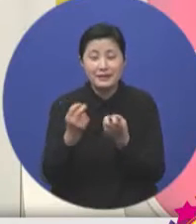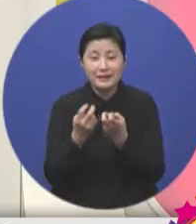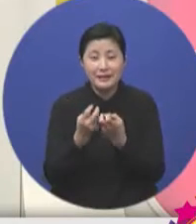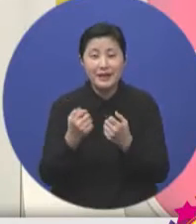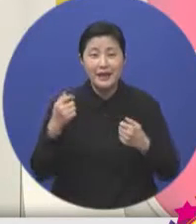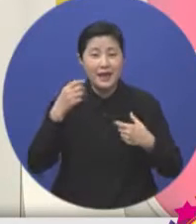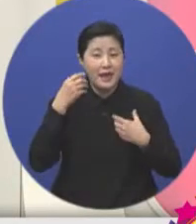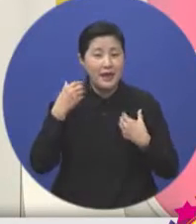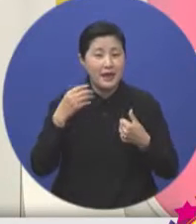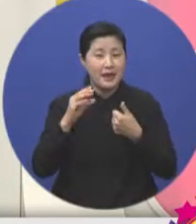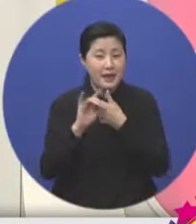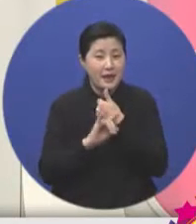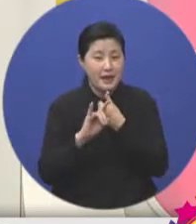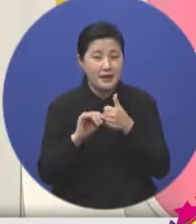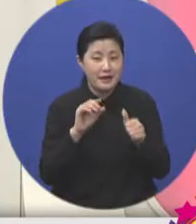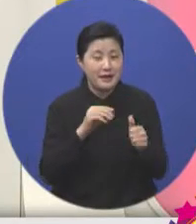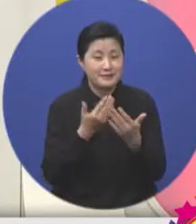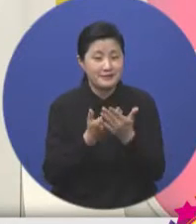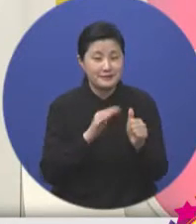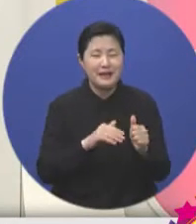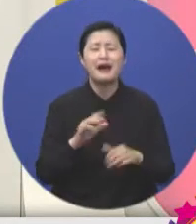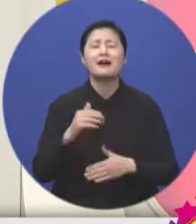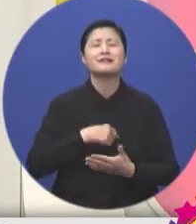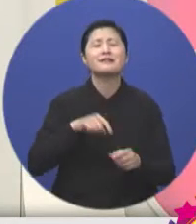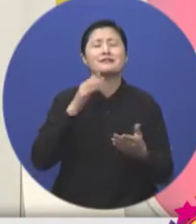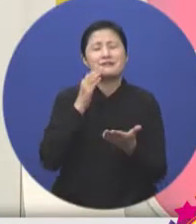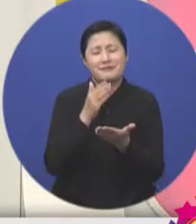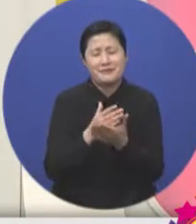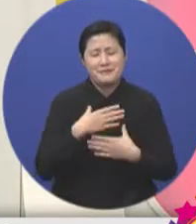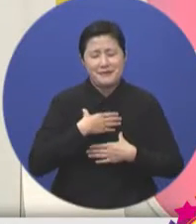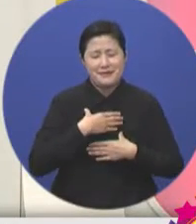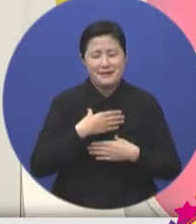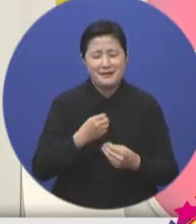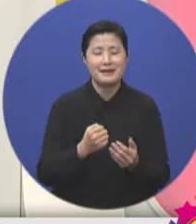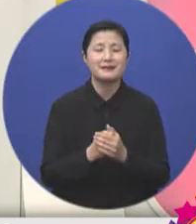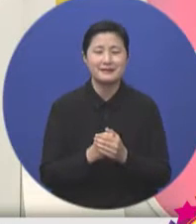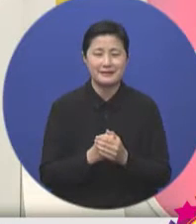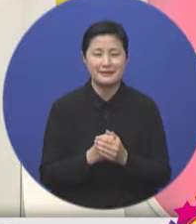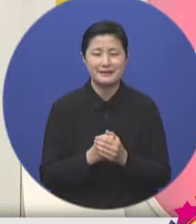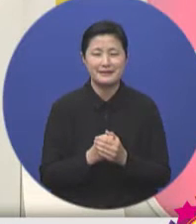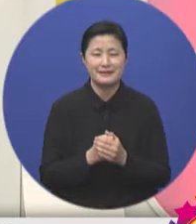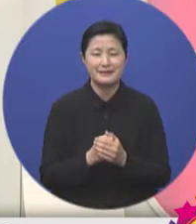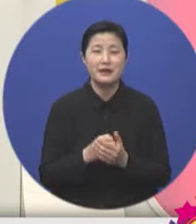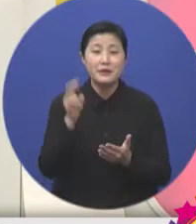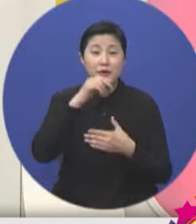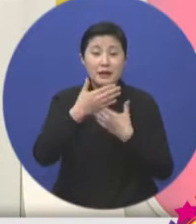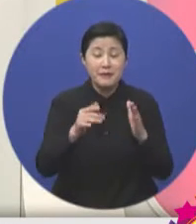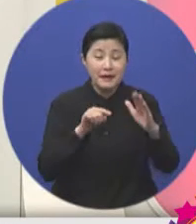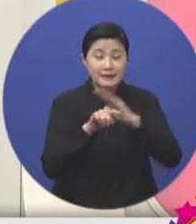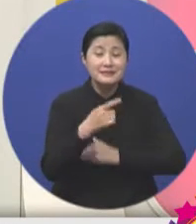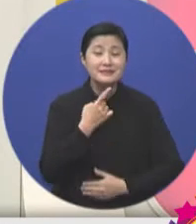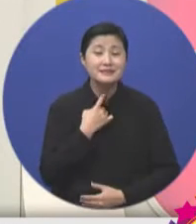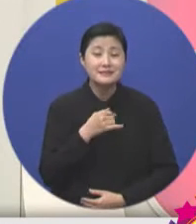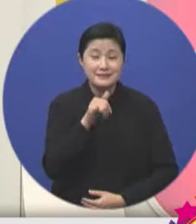못하는 뭐 어머니 떨지 마시라고. 어머니 떨지 마시고 편안하게 네. 제가 이렇게 노래방 가보셨죠?